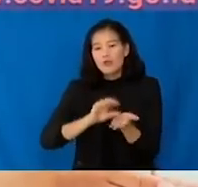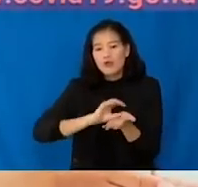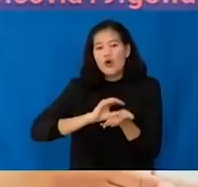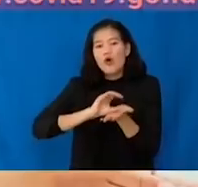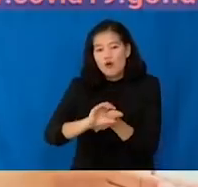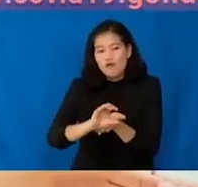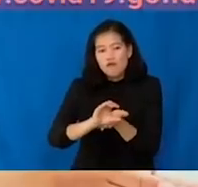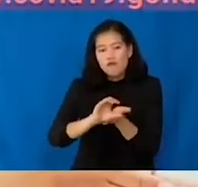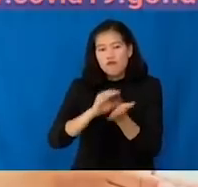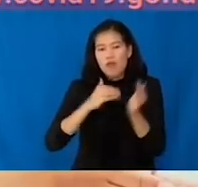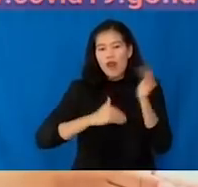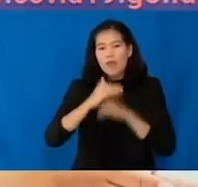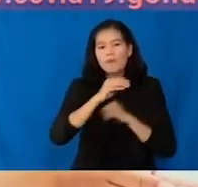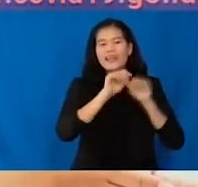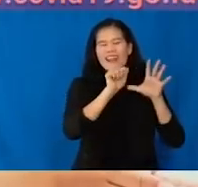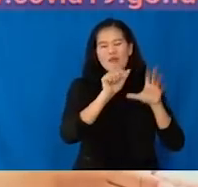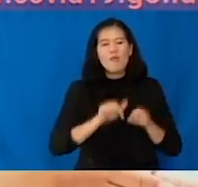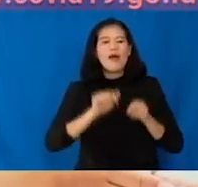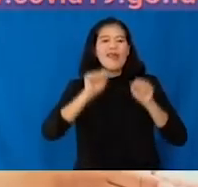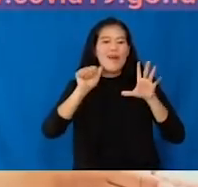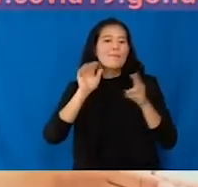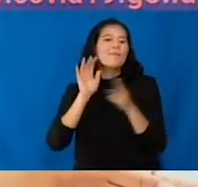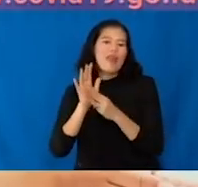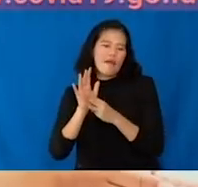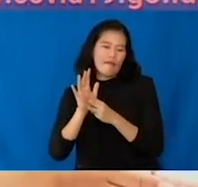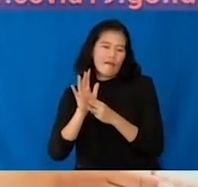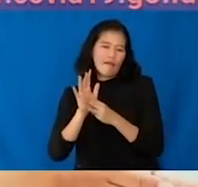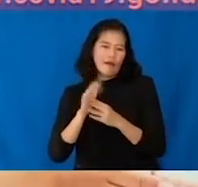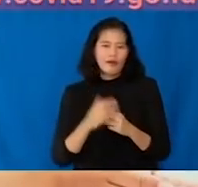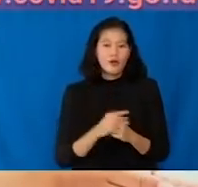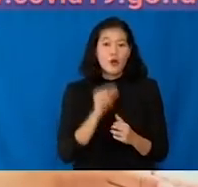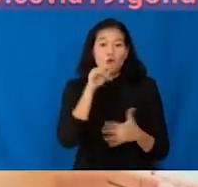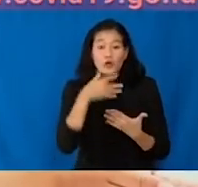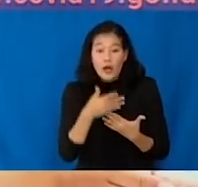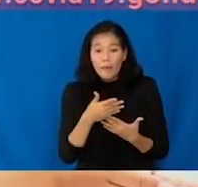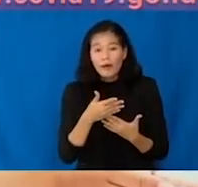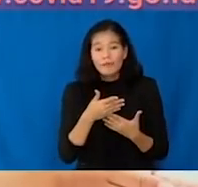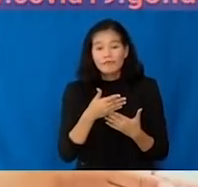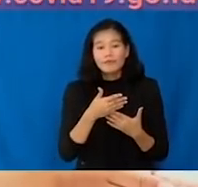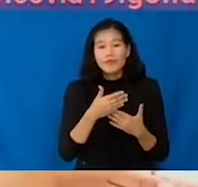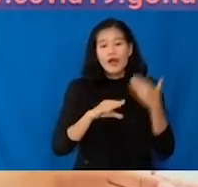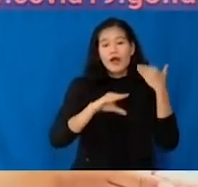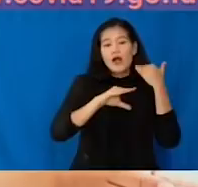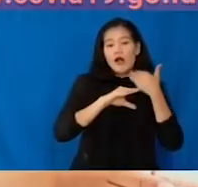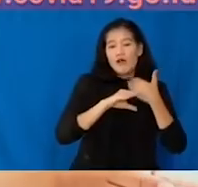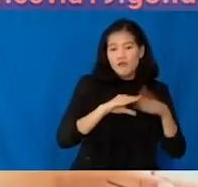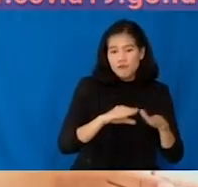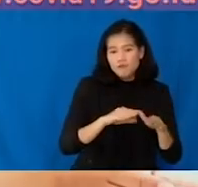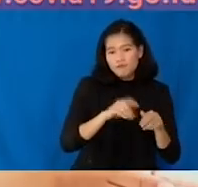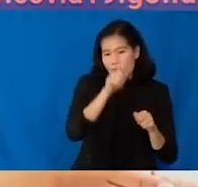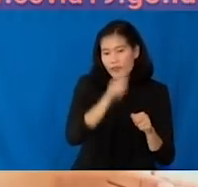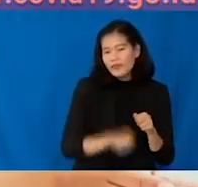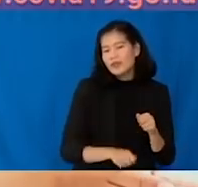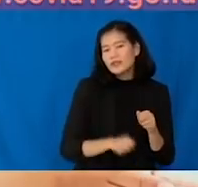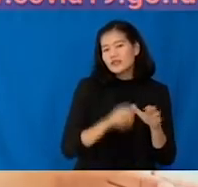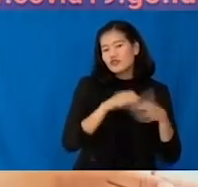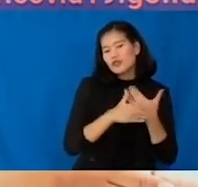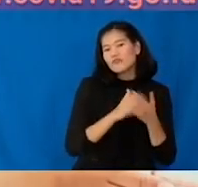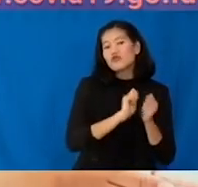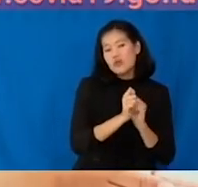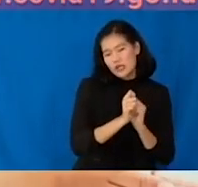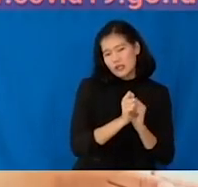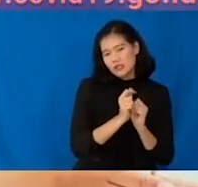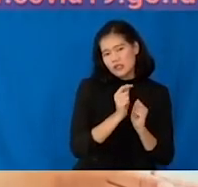66 setengah milyar rupiah Sampai dengan saat ini kepada rekening gugus tugas dalam rangka untuk